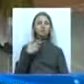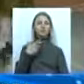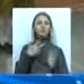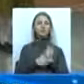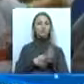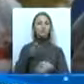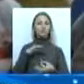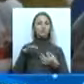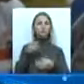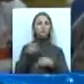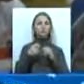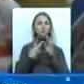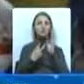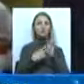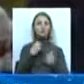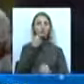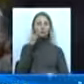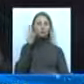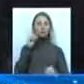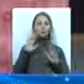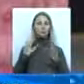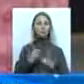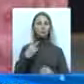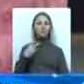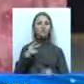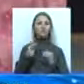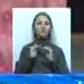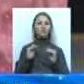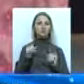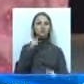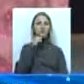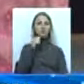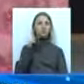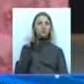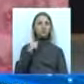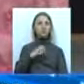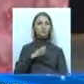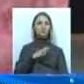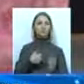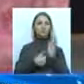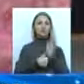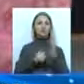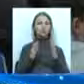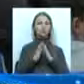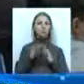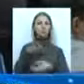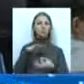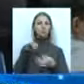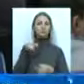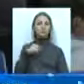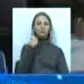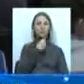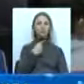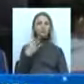дәлелдеуде. Мәселен, облыста 2016 жылы жетімдер саны 380-ге жетсе, 2017 жылы бұл көрсеткіш 20 балаға